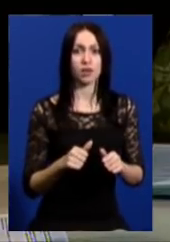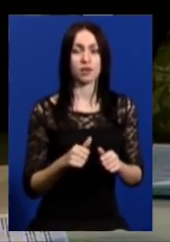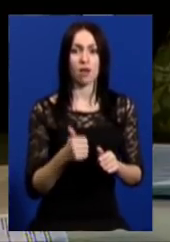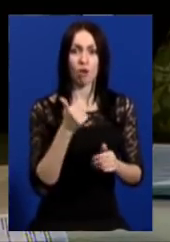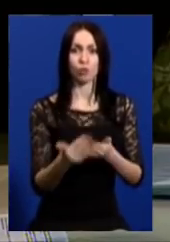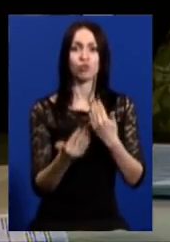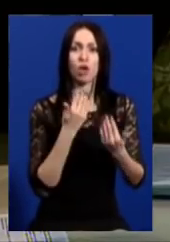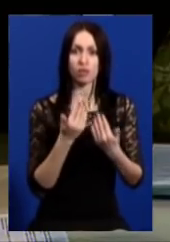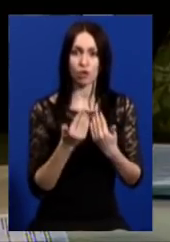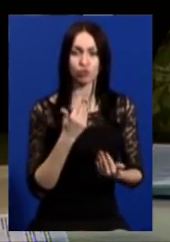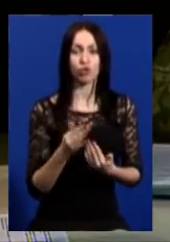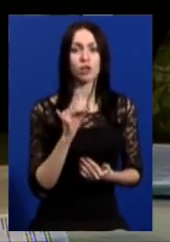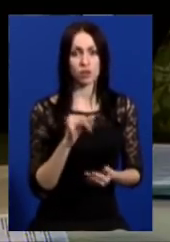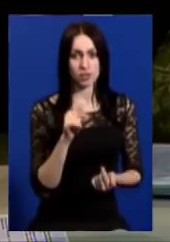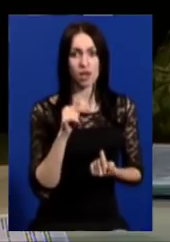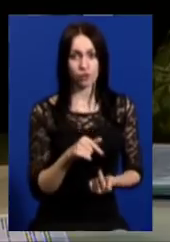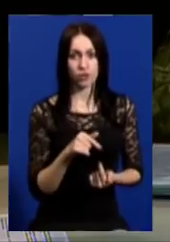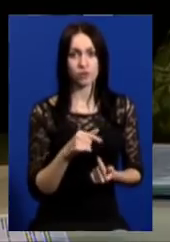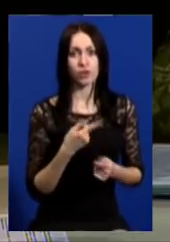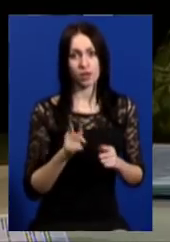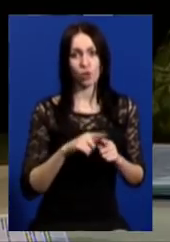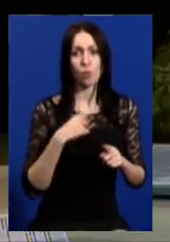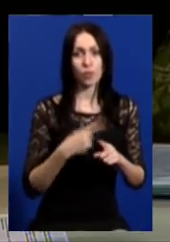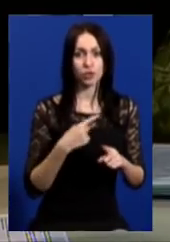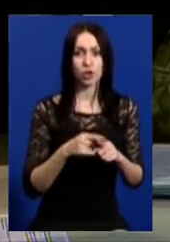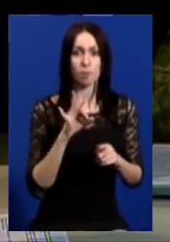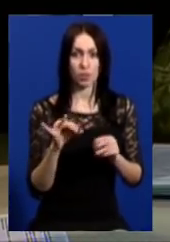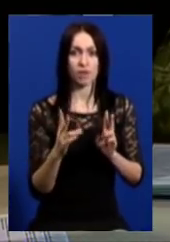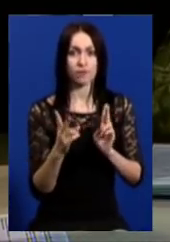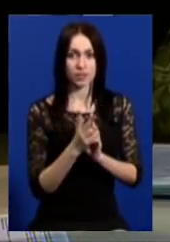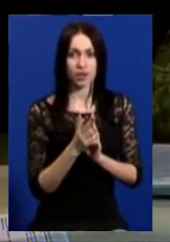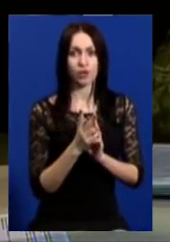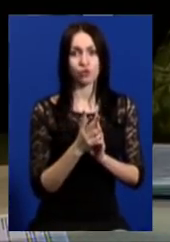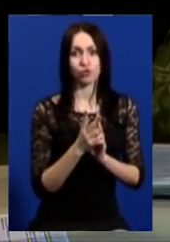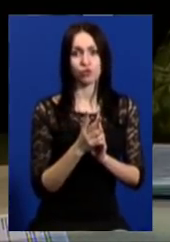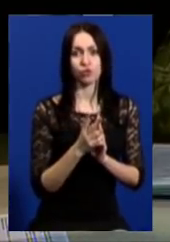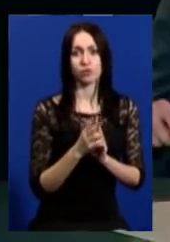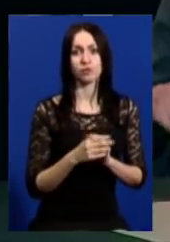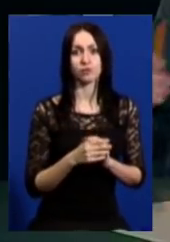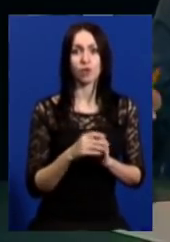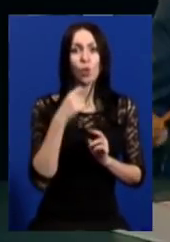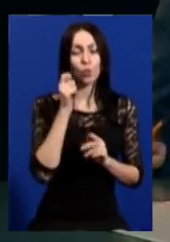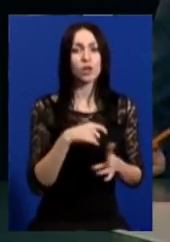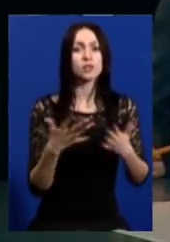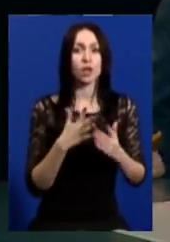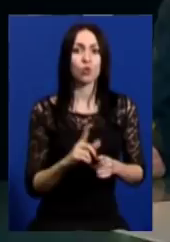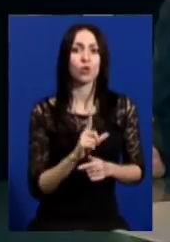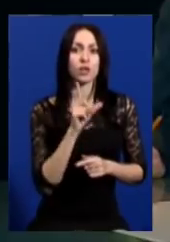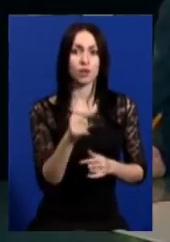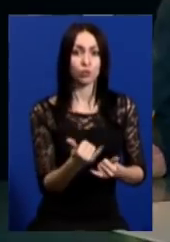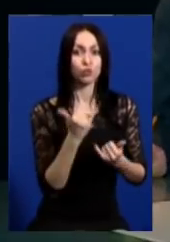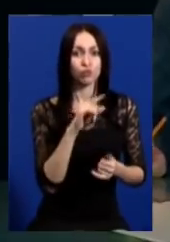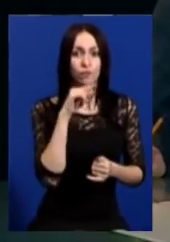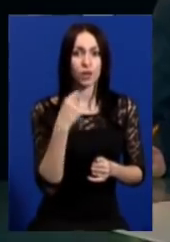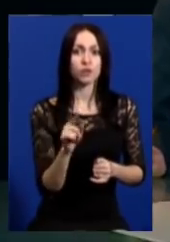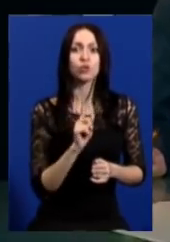відношення і, відповідно, такий позитив при зустрічі при поверненні на батьківщину. Українці, які їдуть зараз в Росію, чого